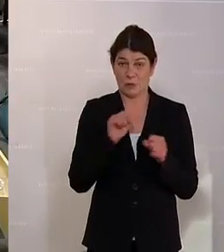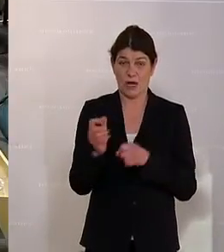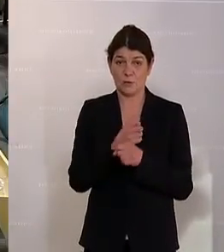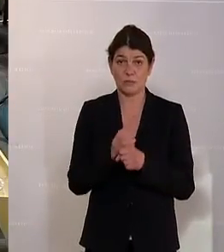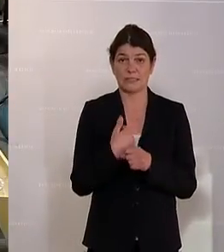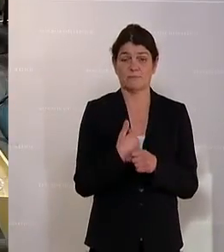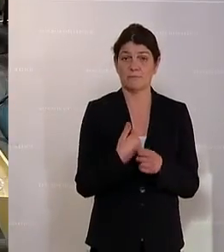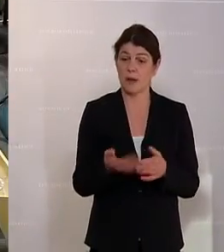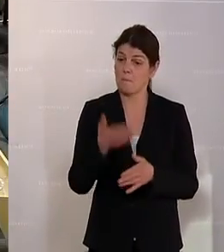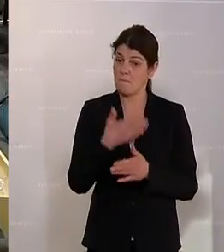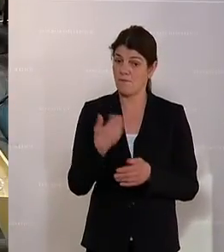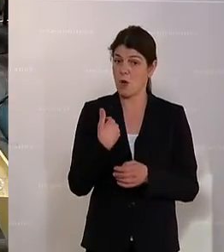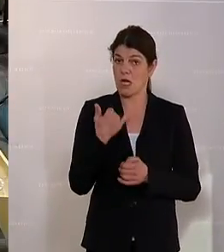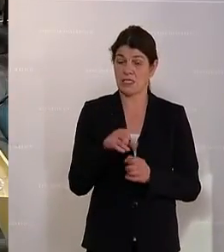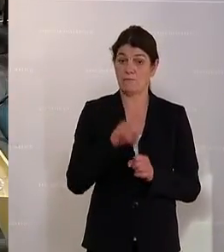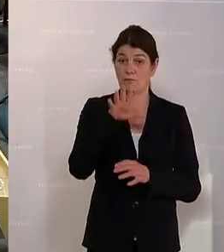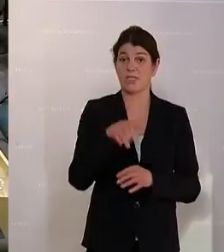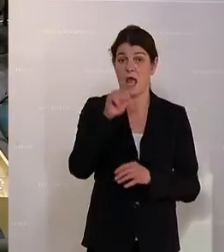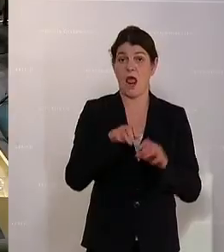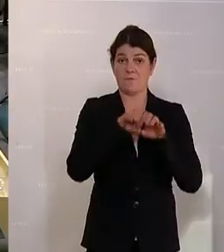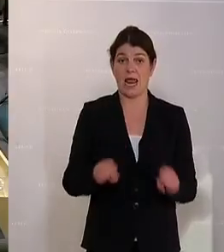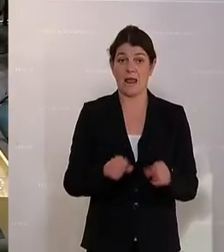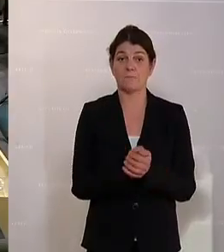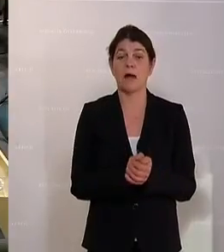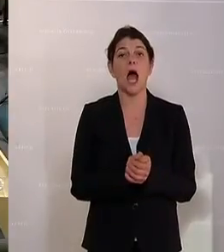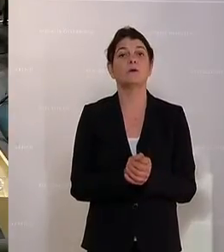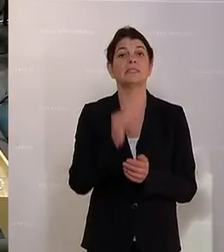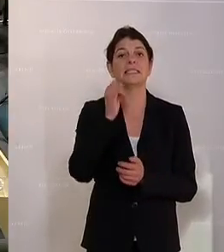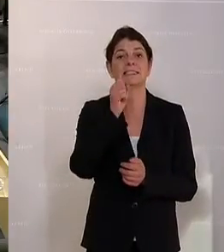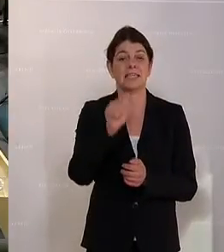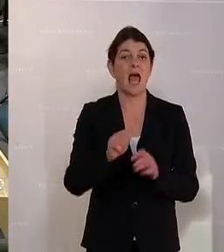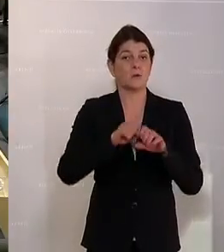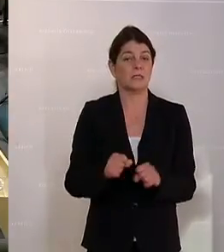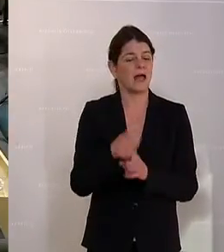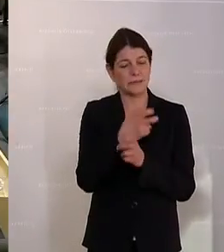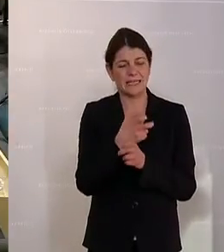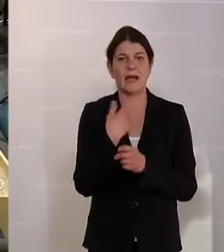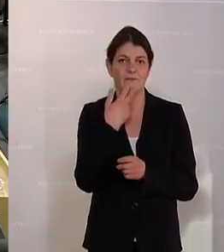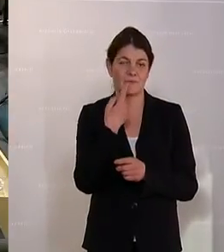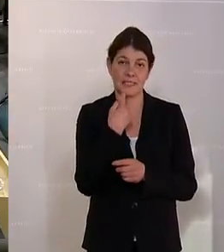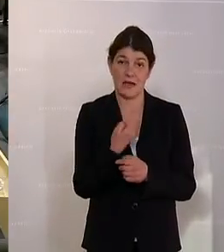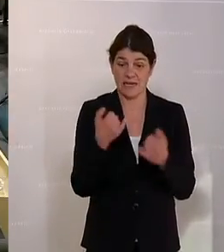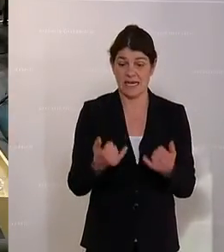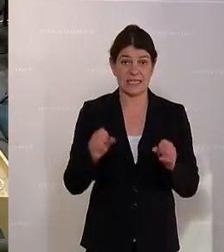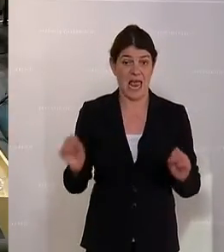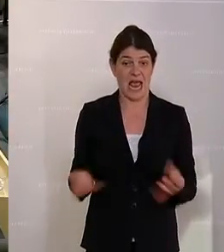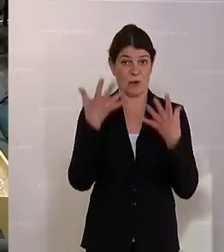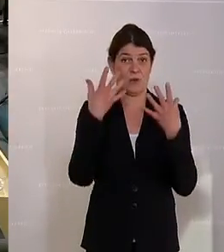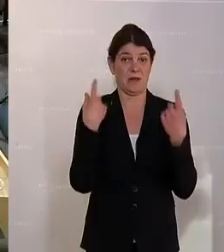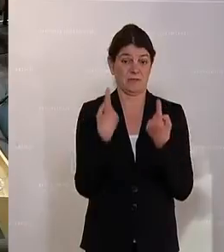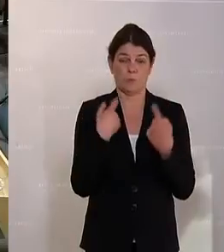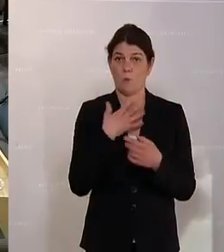ich auf die 15a-Vereinbarung ist Austria eingehe, etwas zum aktuellen Anlass zu